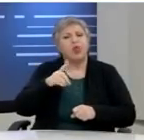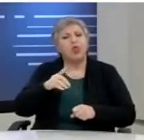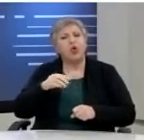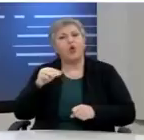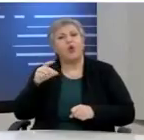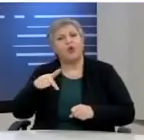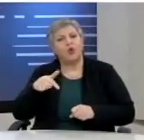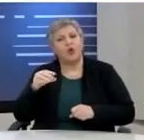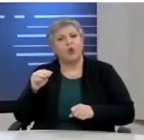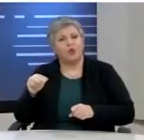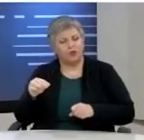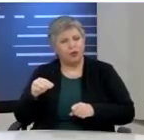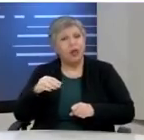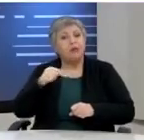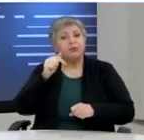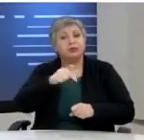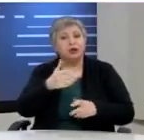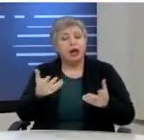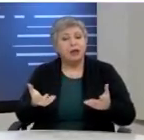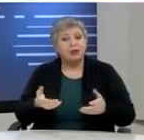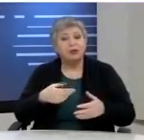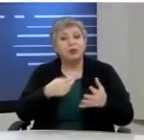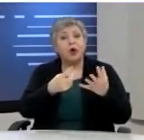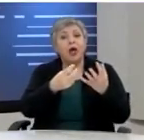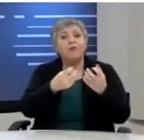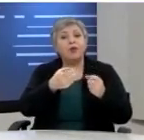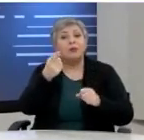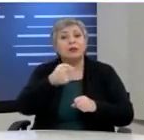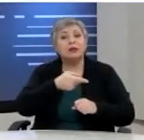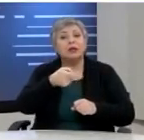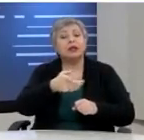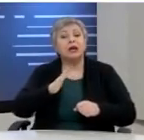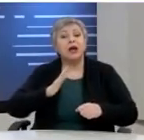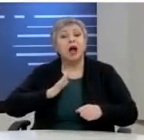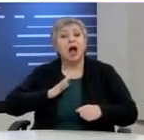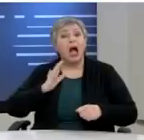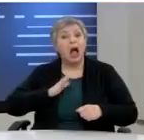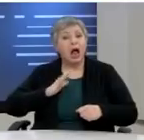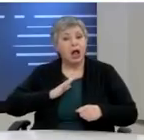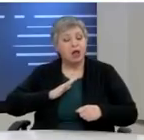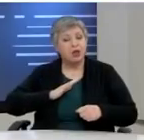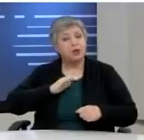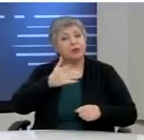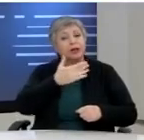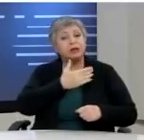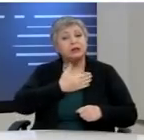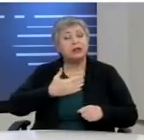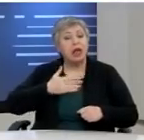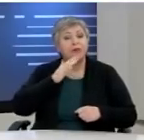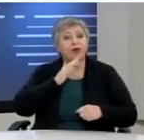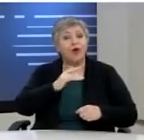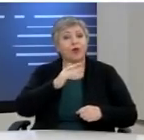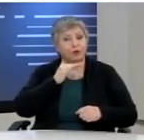Πουγουδουμίτες, οι οποίοι κατά 70% είναι Σλάβοι, Σλαβόφωνοι,